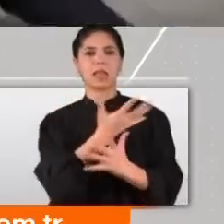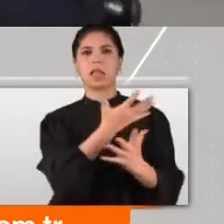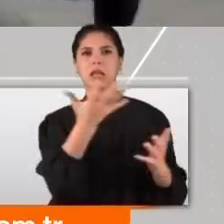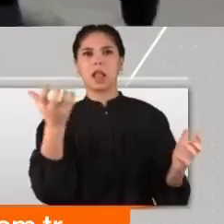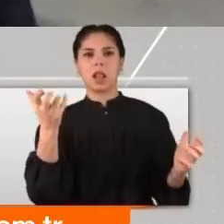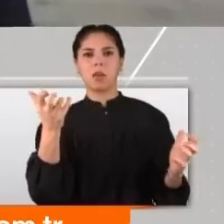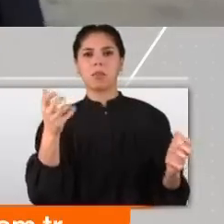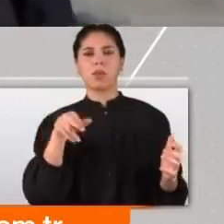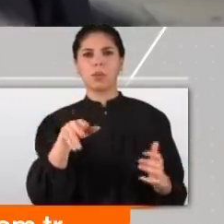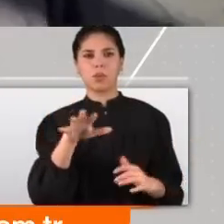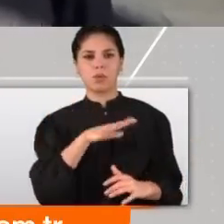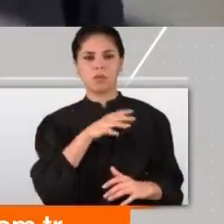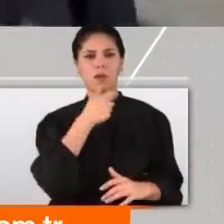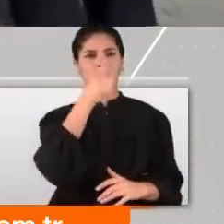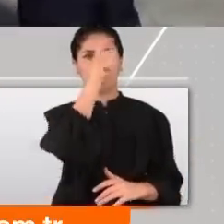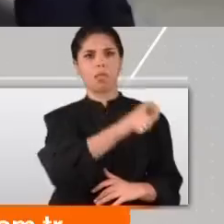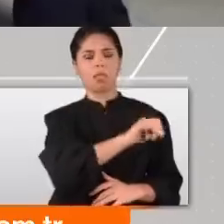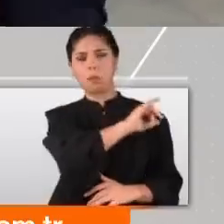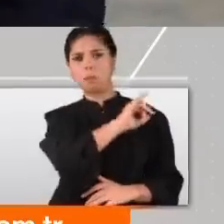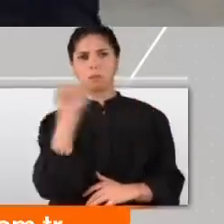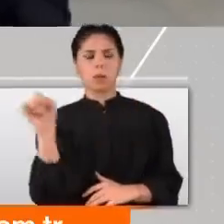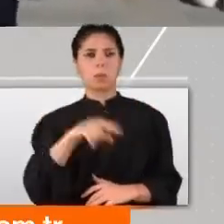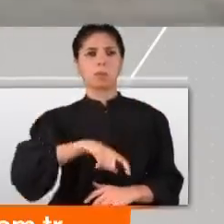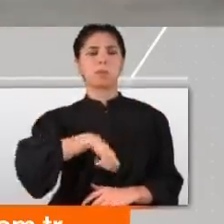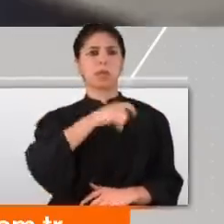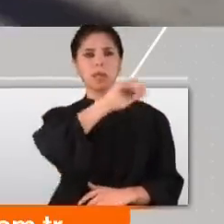arasında ilerlediği sırada hiç beklemediği bir tepkiyle karşılaştı.